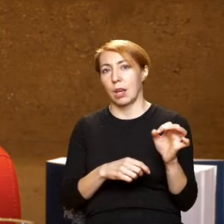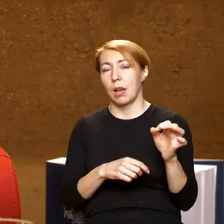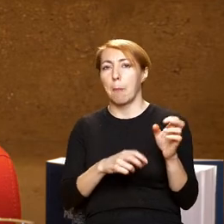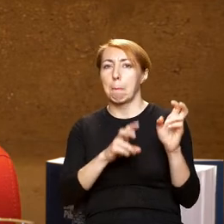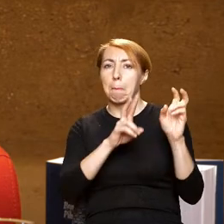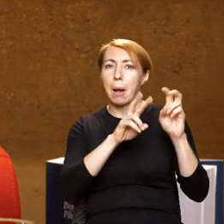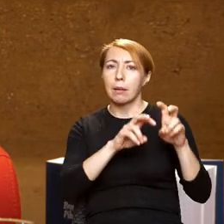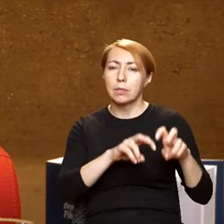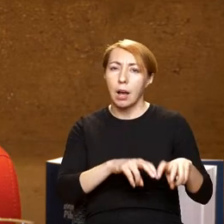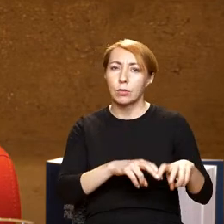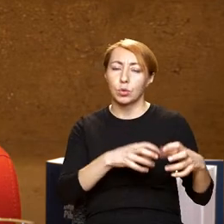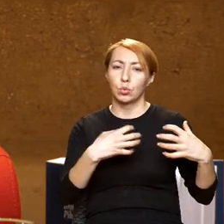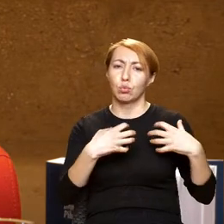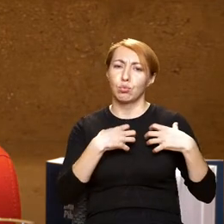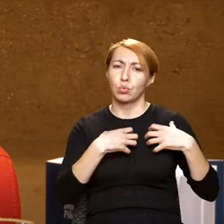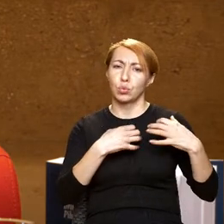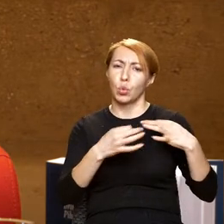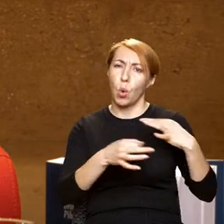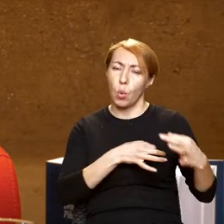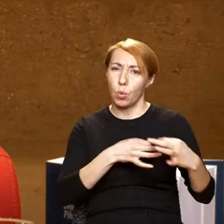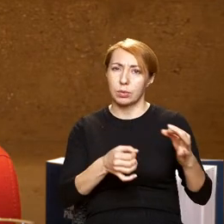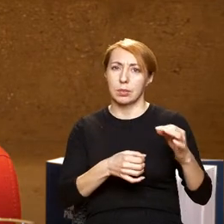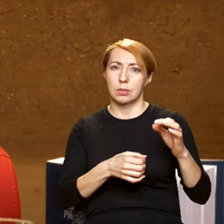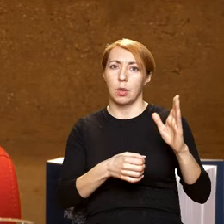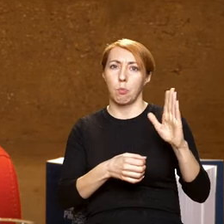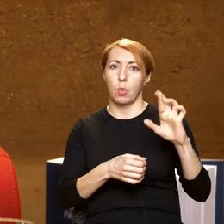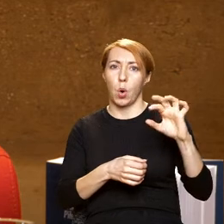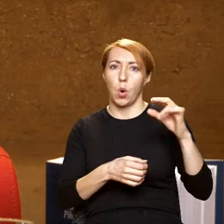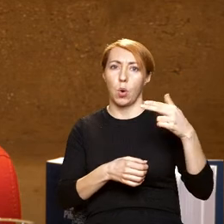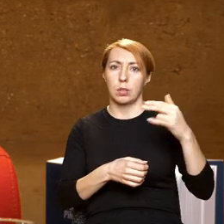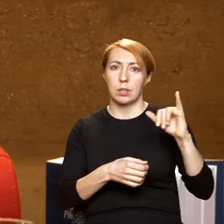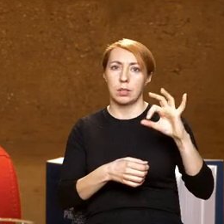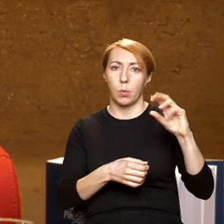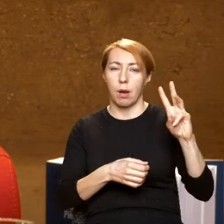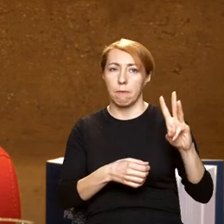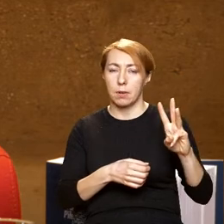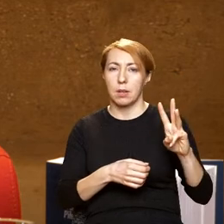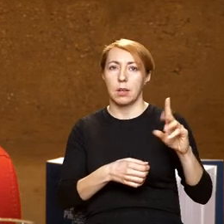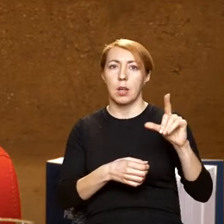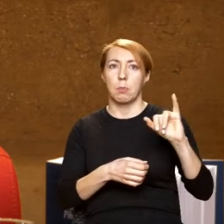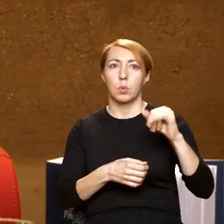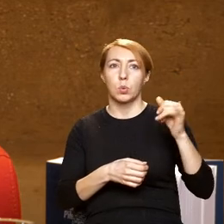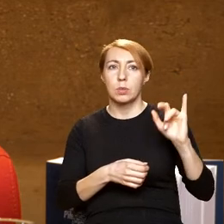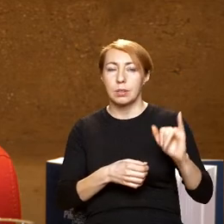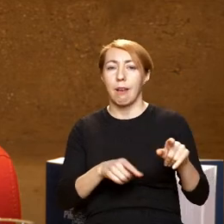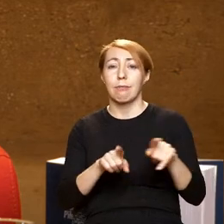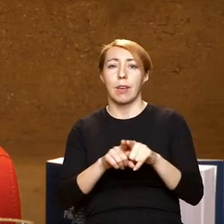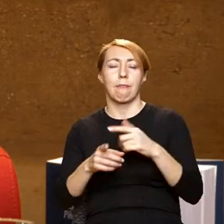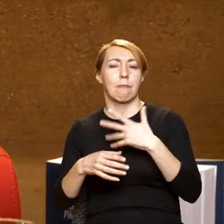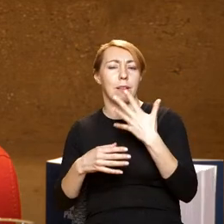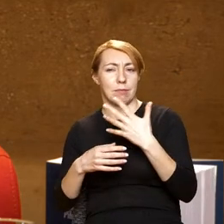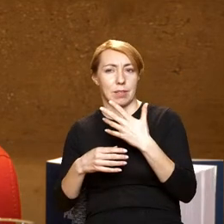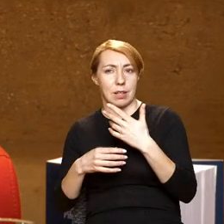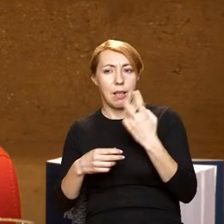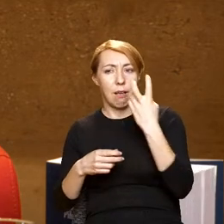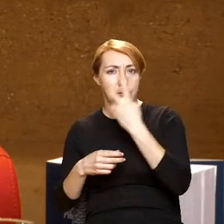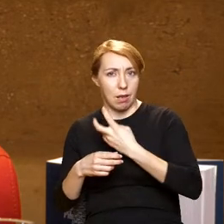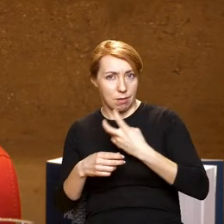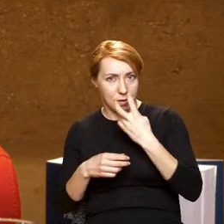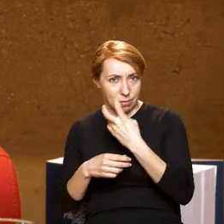badacze życiorysu Bronisława Piłsudskiego, ale tu od razu chcę powiedzieć, że równie wielkie zainteresowanie on zawsze budził wśród